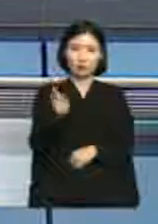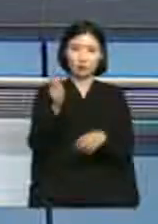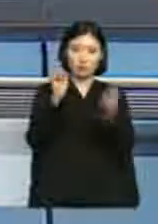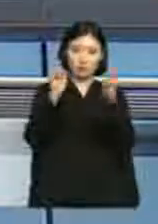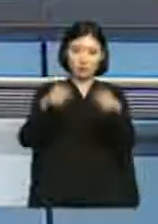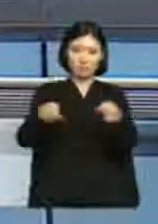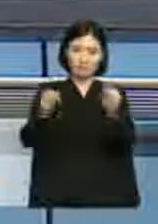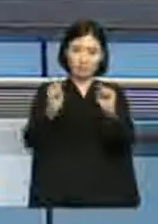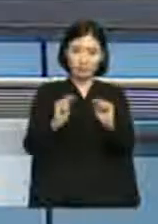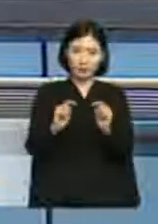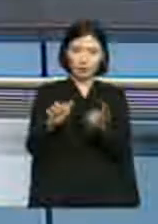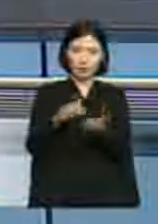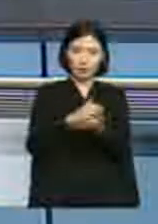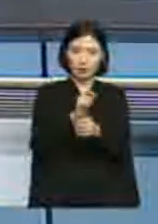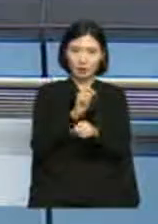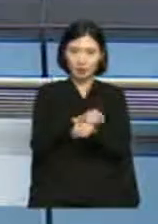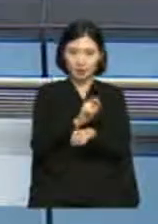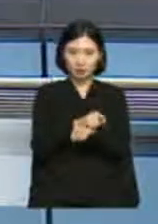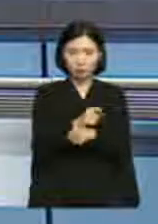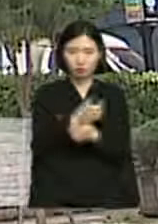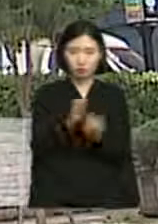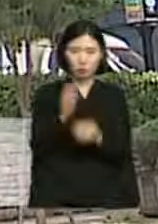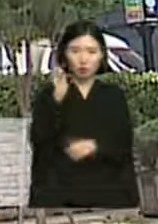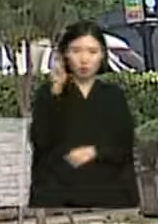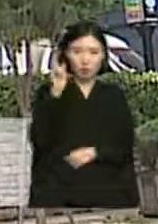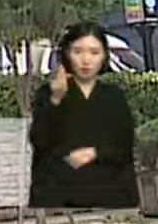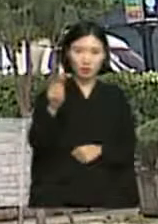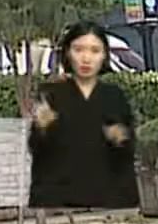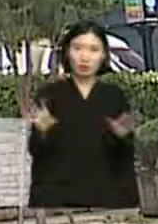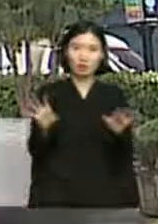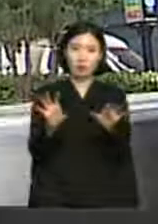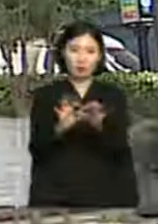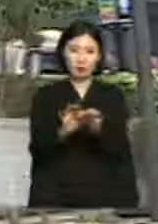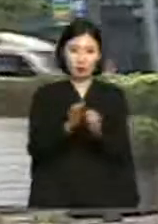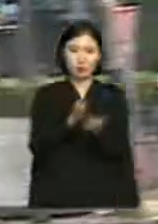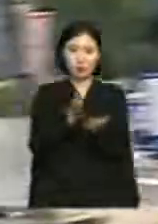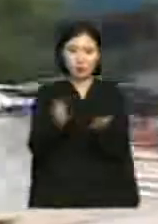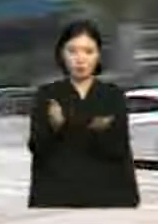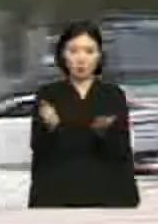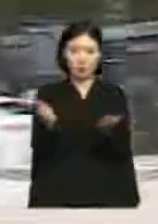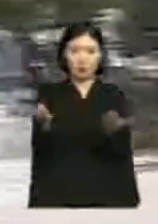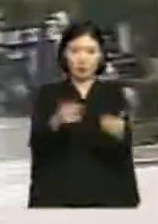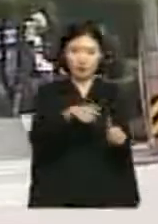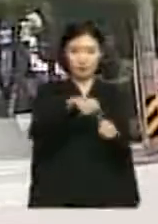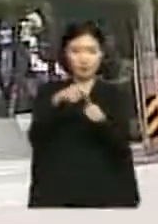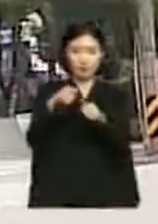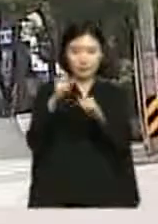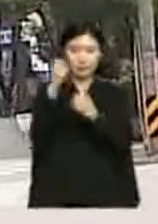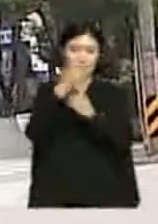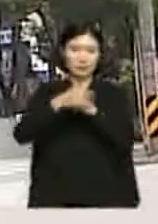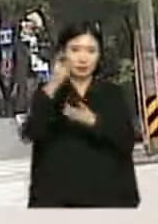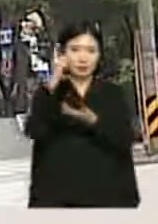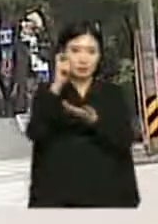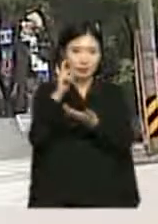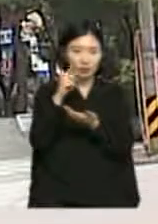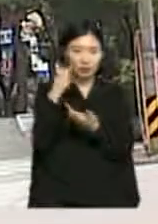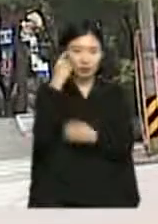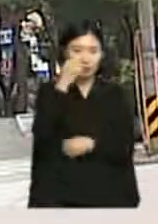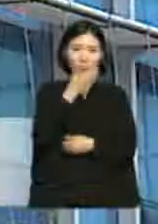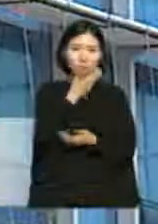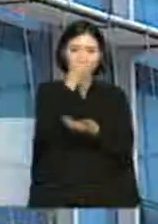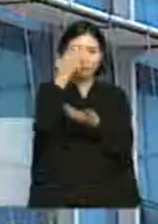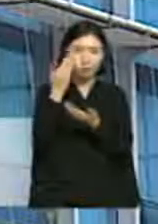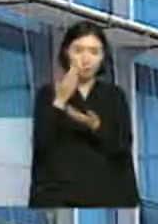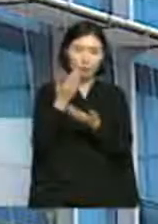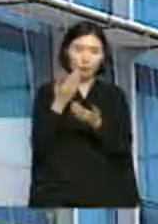회계 세무 사무직과 호텔 룸메이드 등의 분야에서 채용이 진행됩니다 또한 사진촬영과 면접 메이크업을 도움받을 수 있는